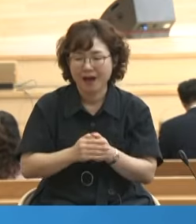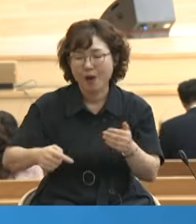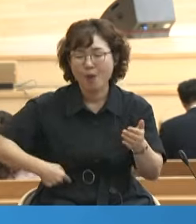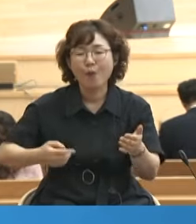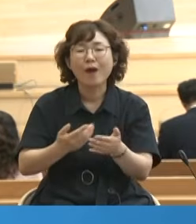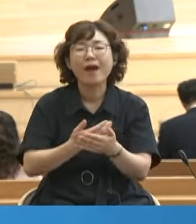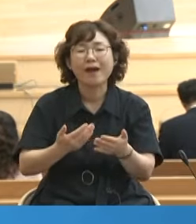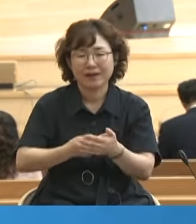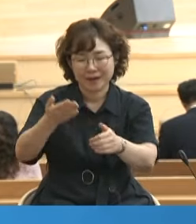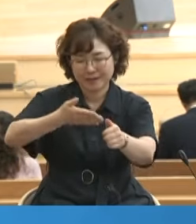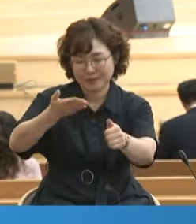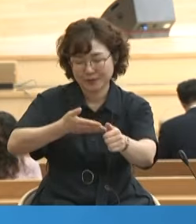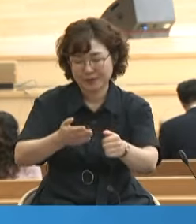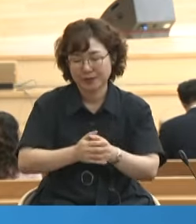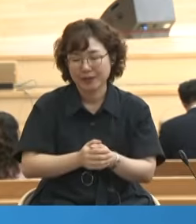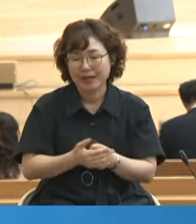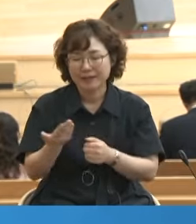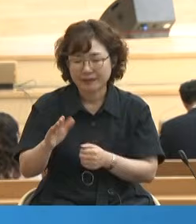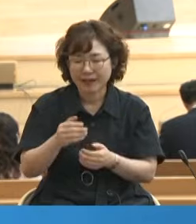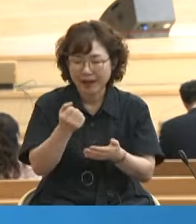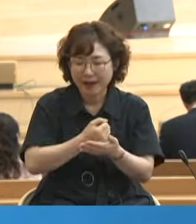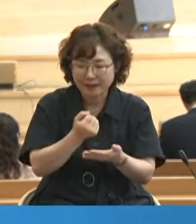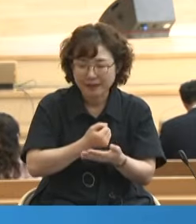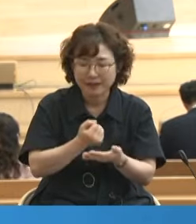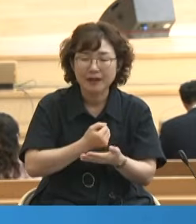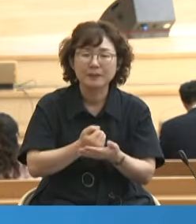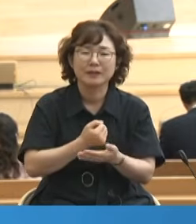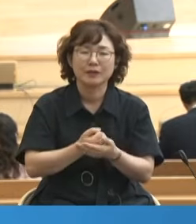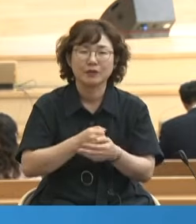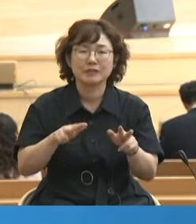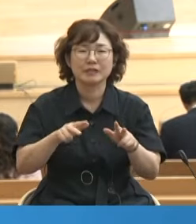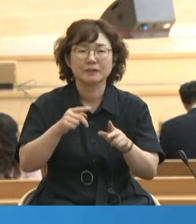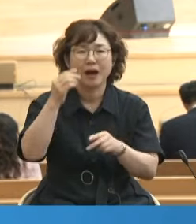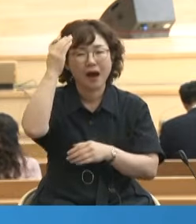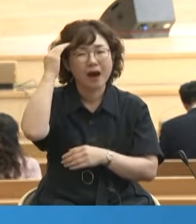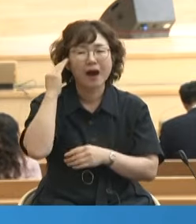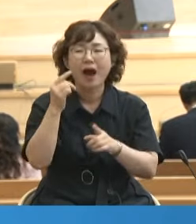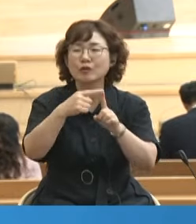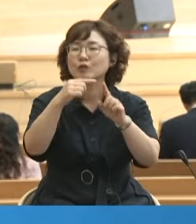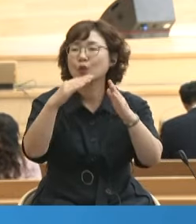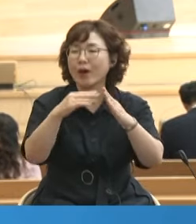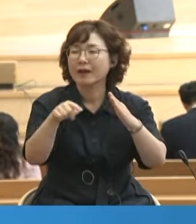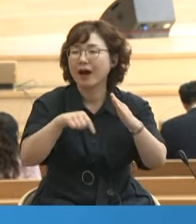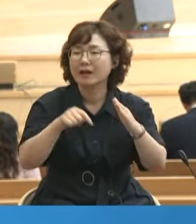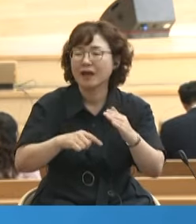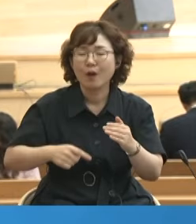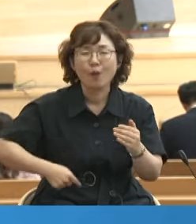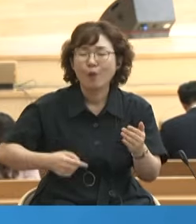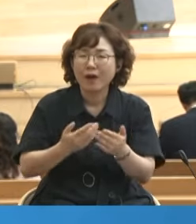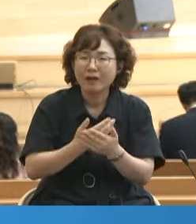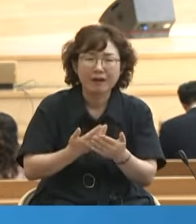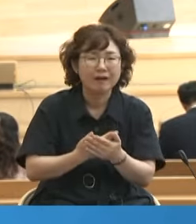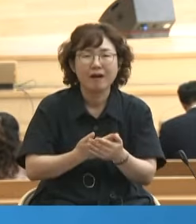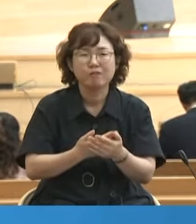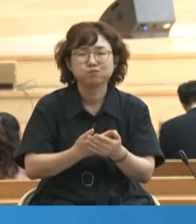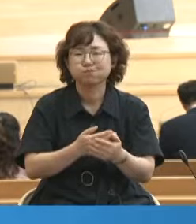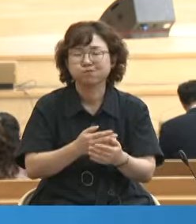돼. 근데 안타깝게도 오늘 한국교회 안에 회개가 사라졌죠.